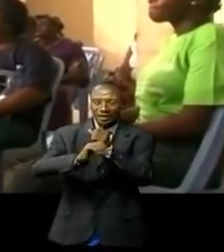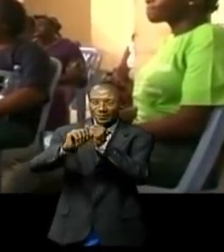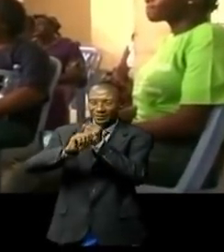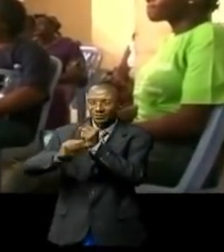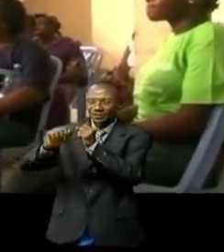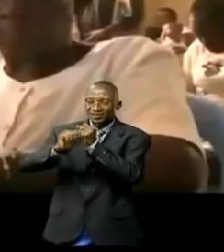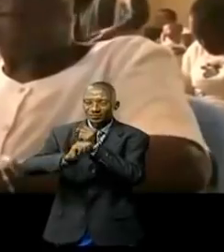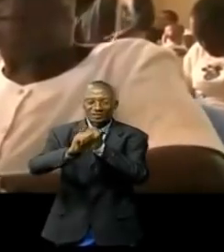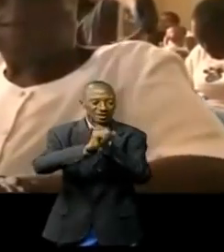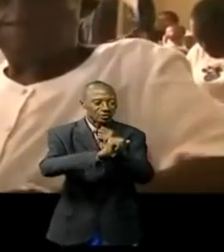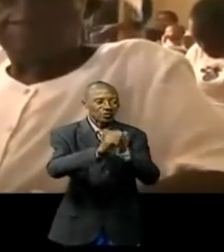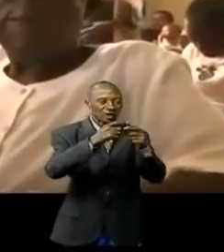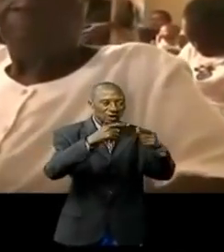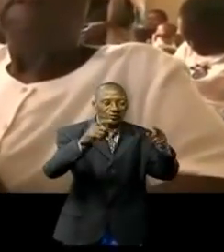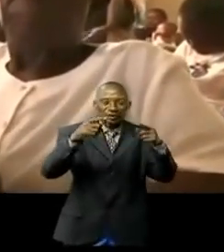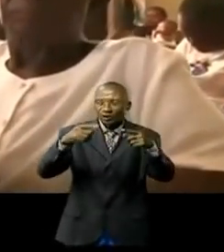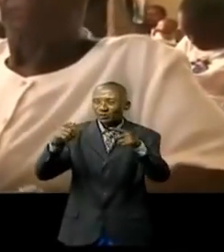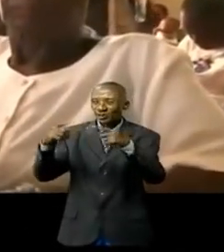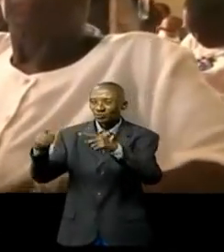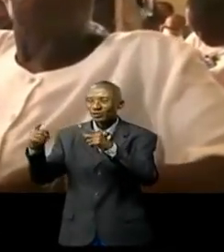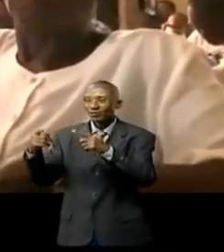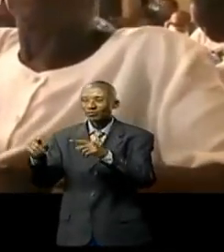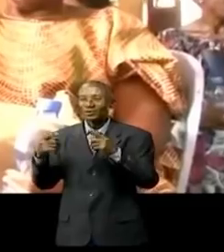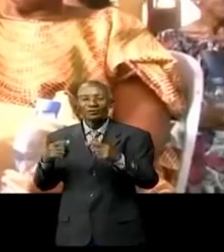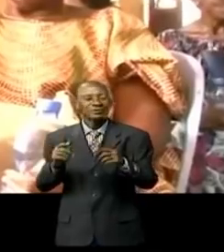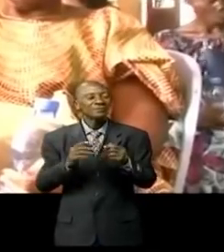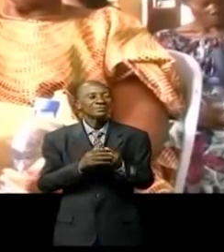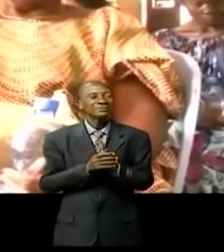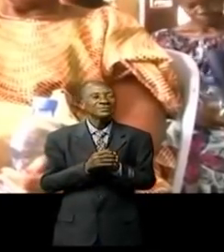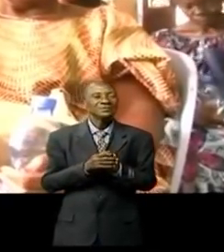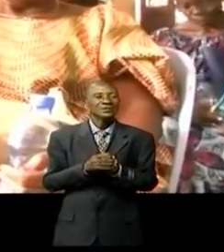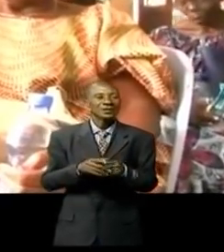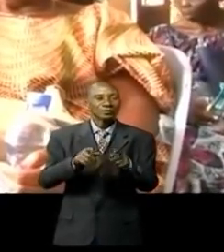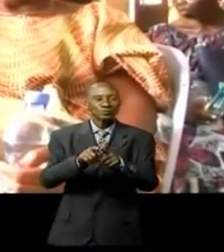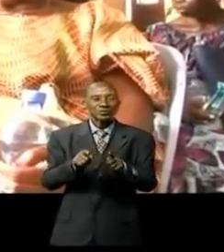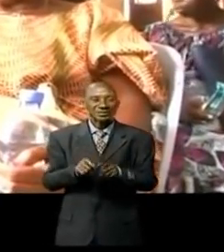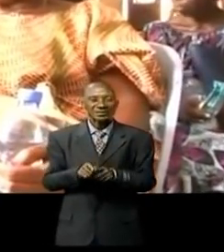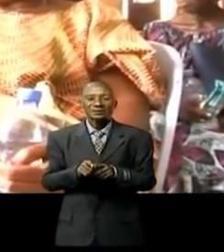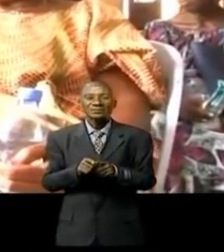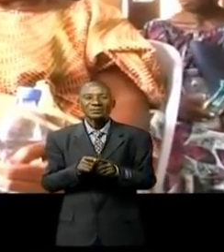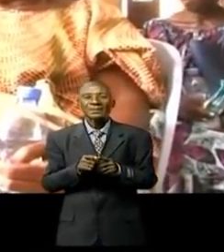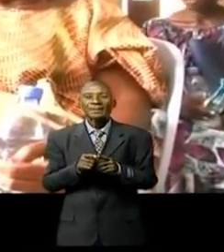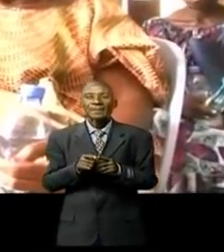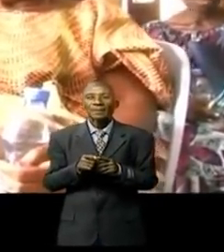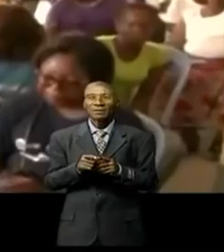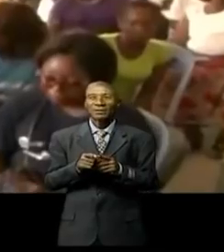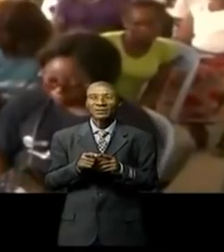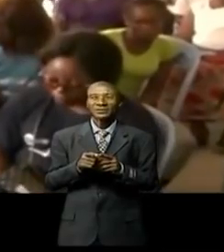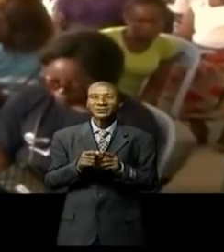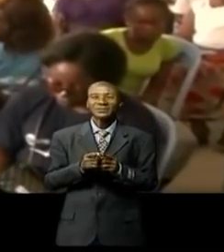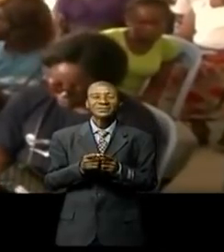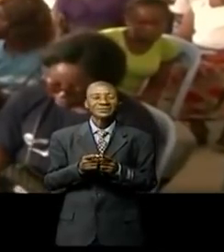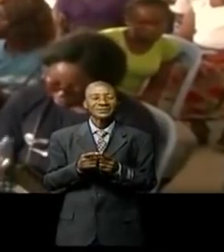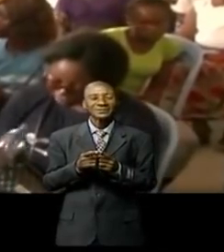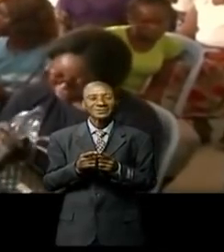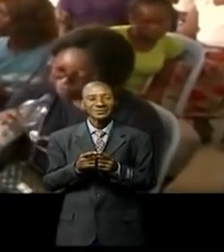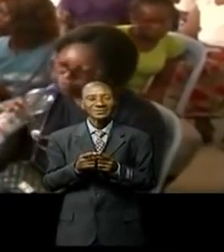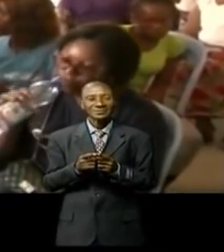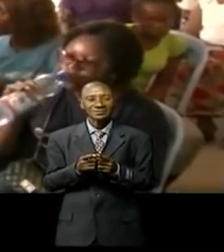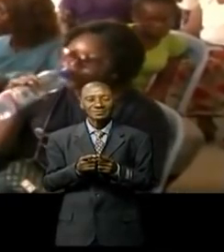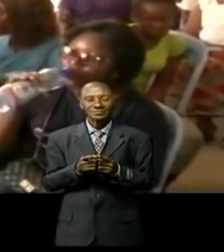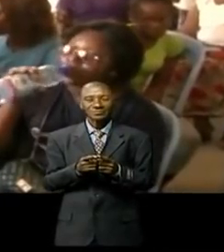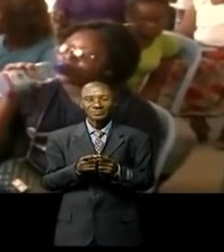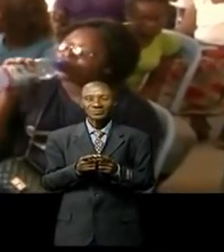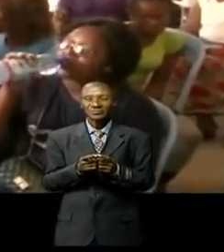sur les lois favorables pour l'entrepreneuriat féminin et l'amélioration du climat des affaires. La première journée de cette campagne,